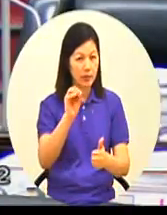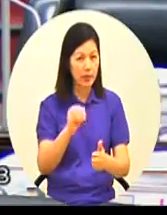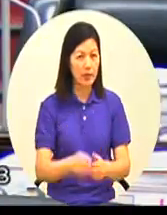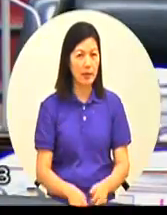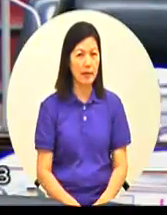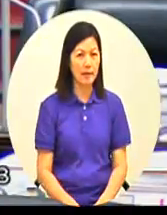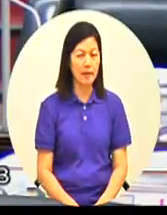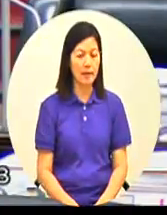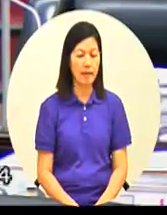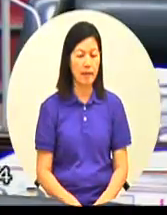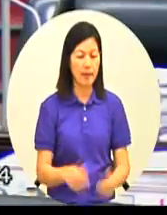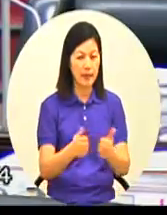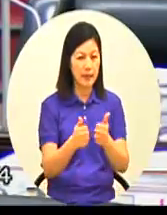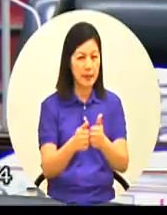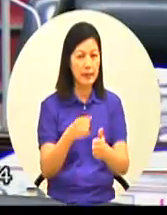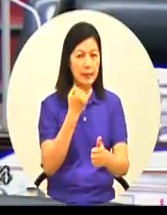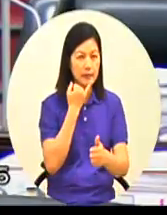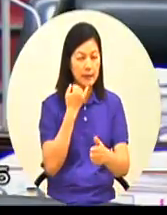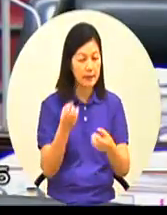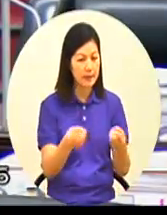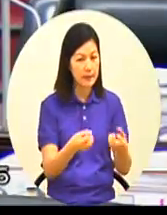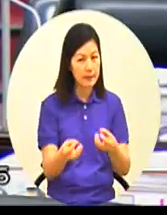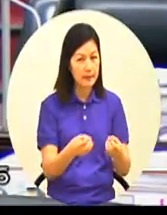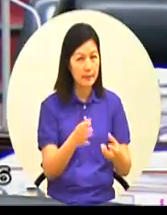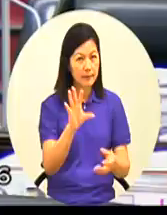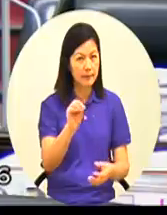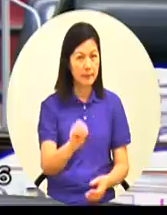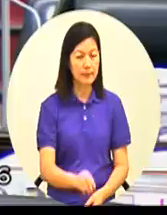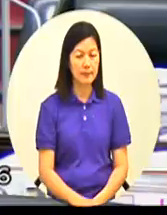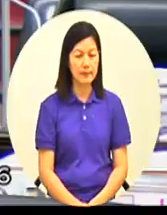的会议是有议题是可以被讨论的？